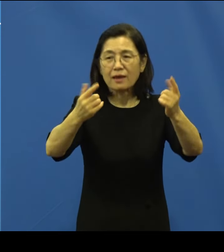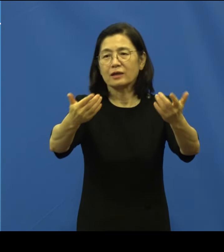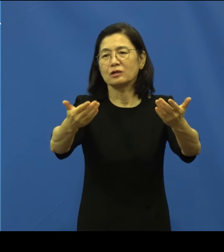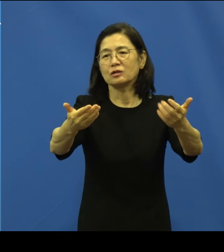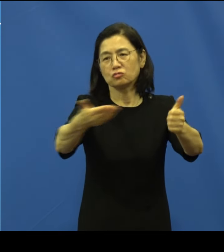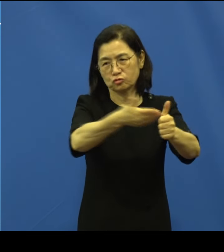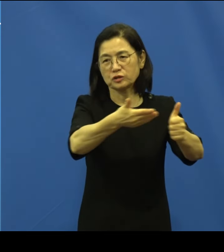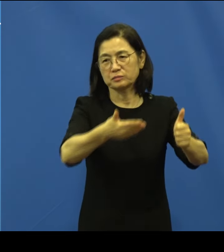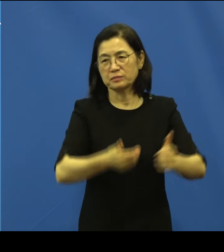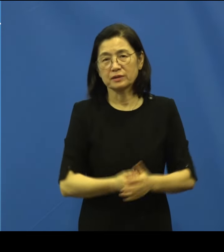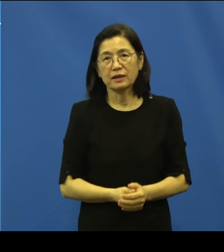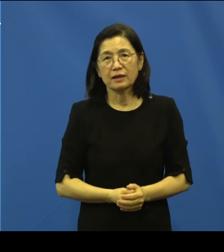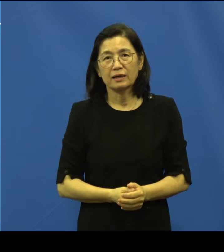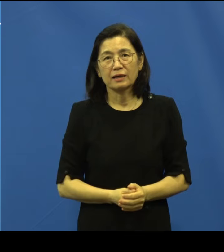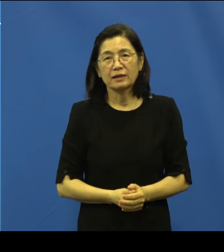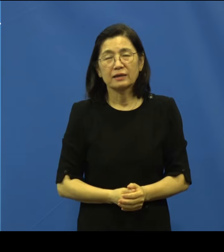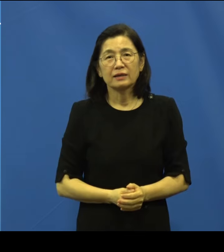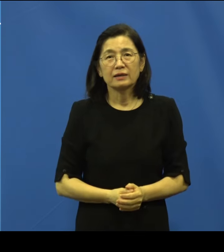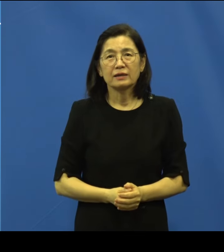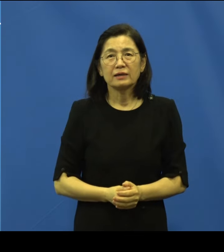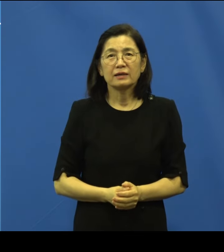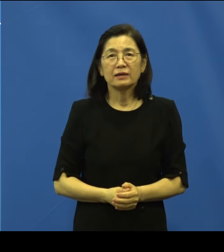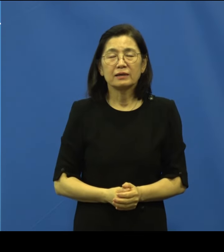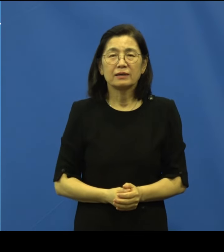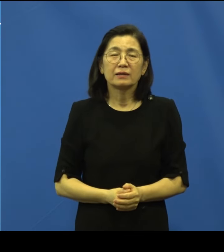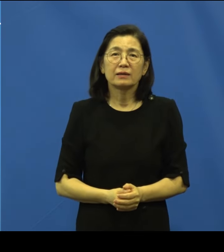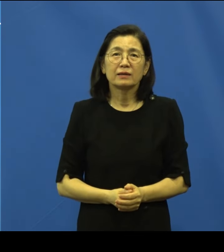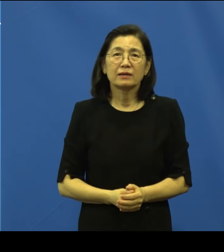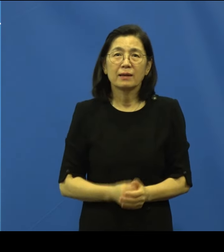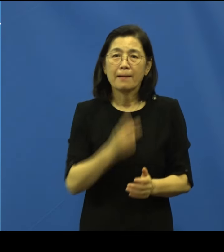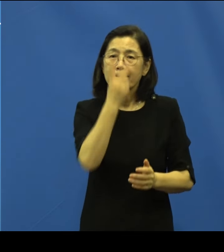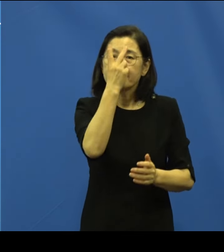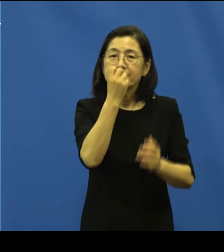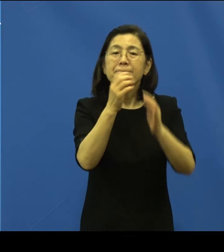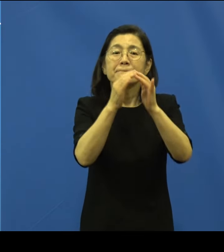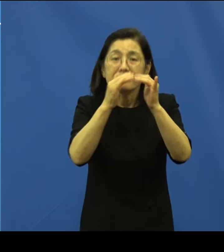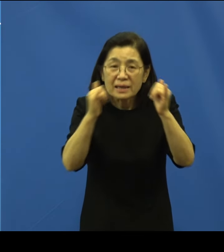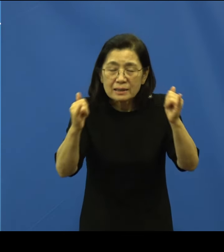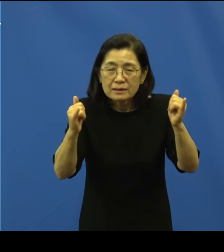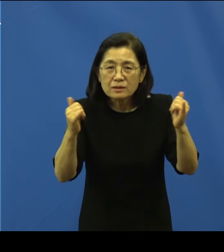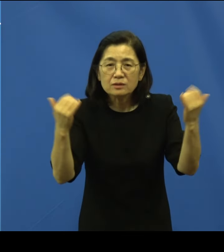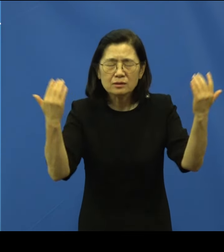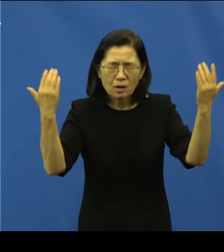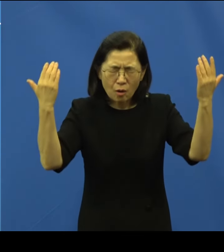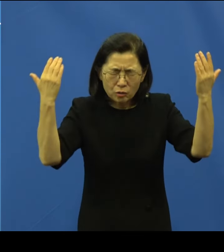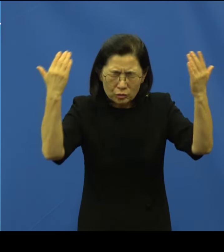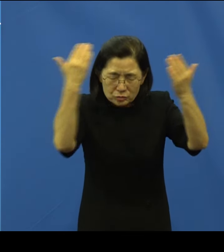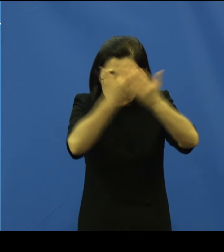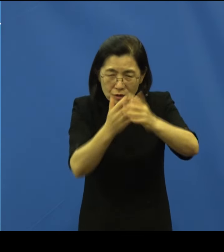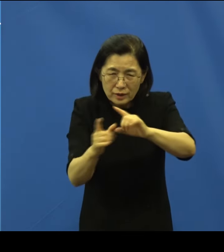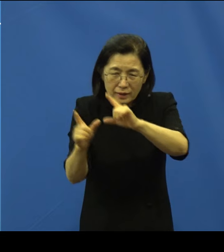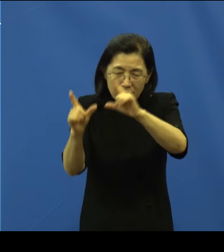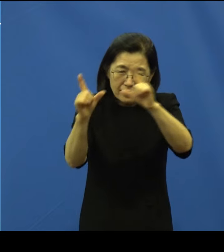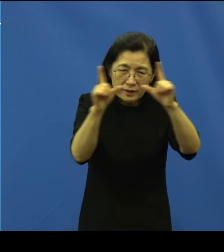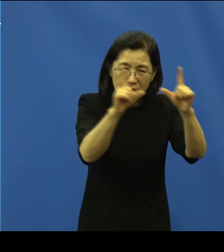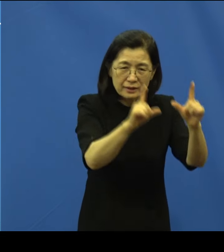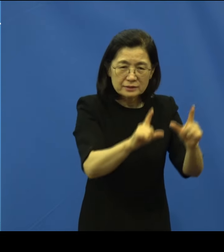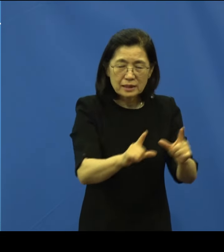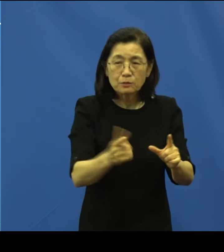걸 못 보고 빛이신 그리스도를 보지 못하는 거예요. 그래서 어둠 속에 살아가는 우리에게 눈이 열리는 게 구원이라는 거예요.